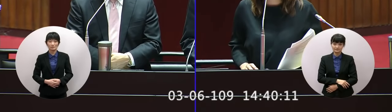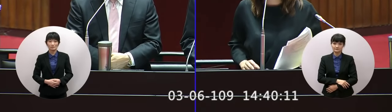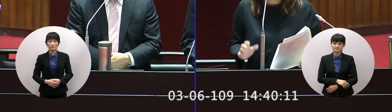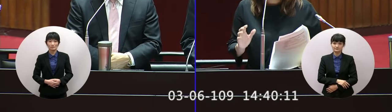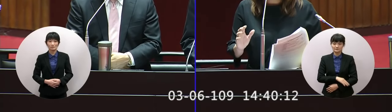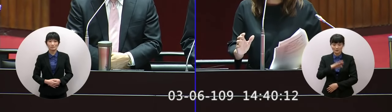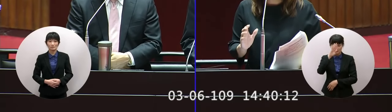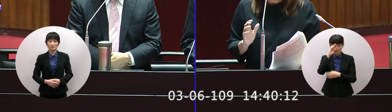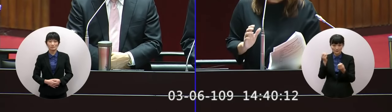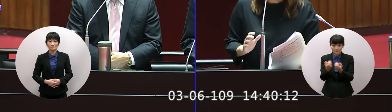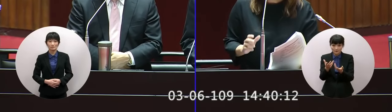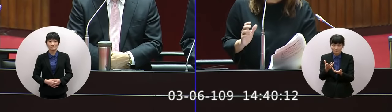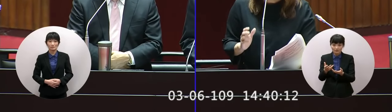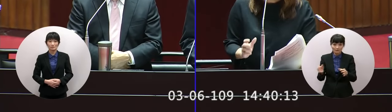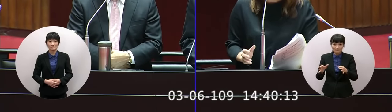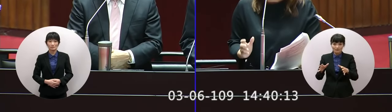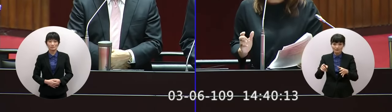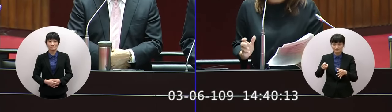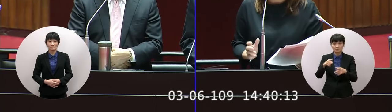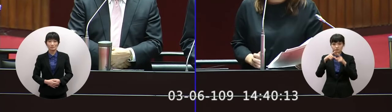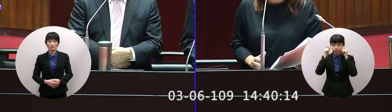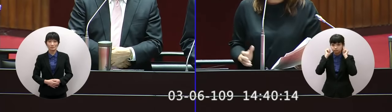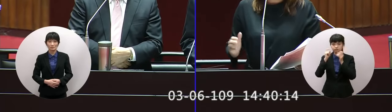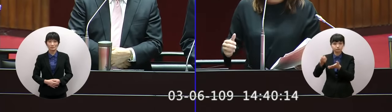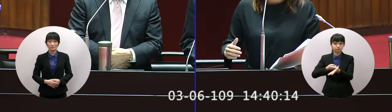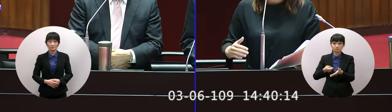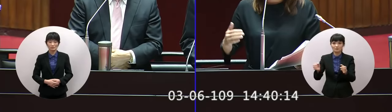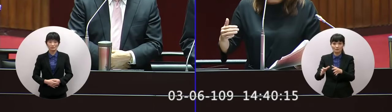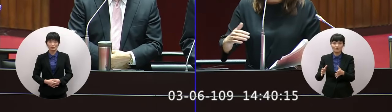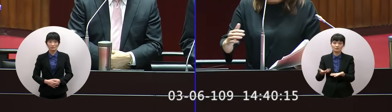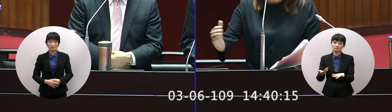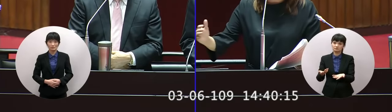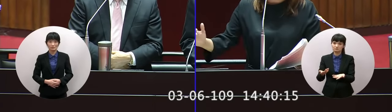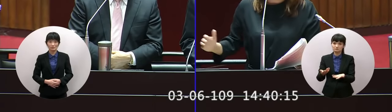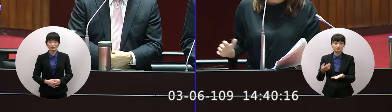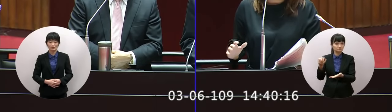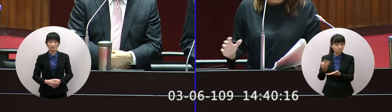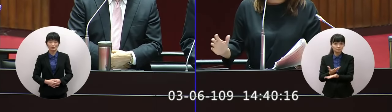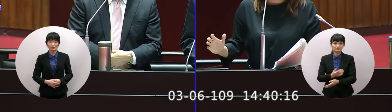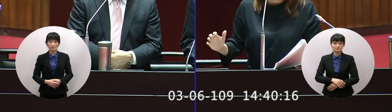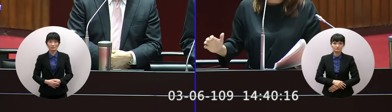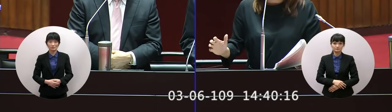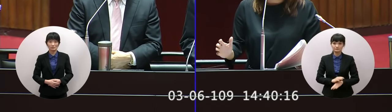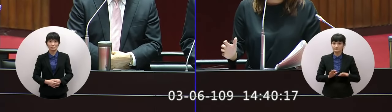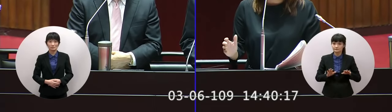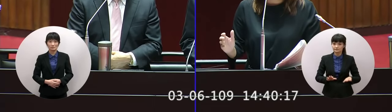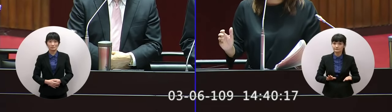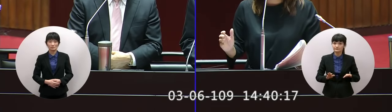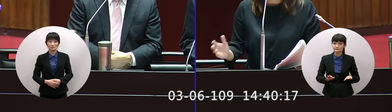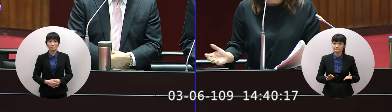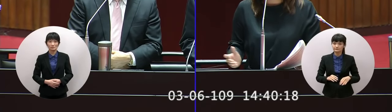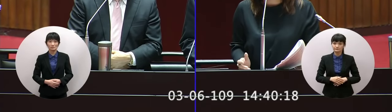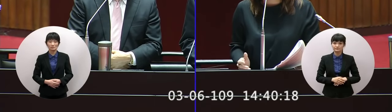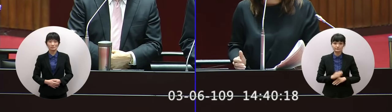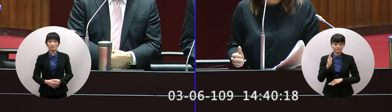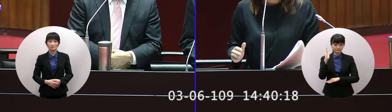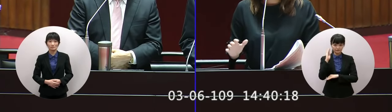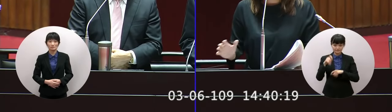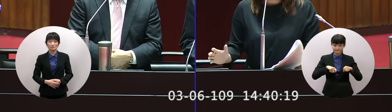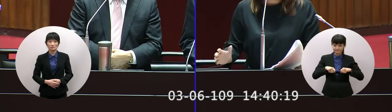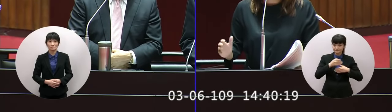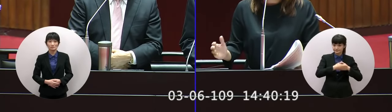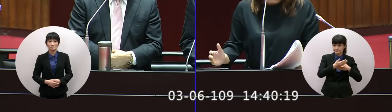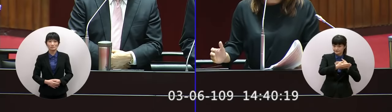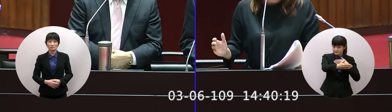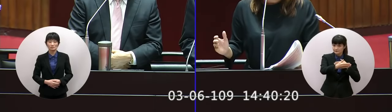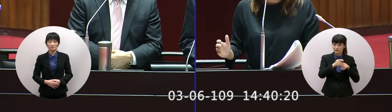概就不够了。我们现在最重要要讨论的就是说，因为你现在政府都已经按照我们的步骤在走，这